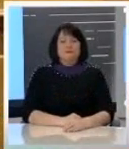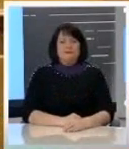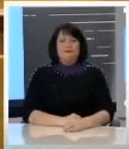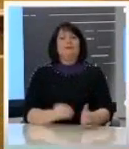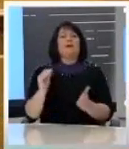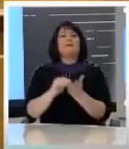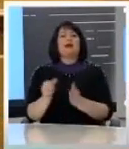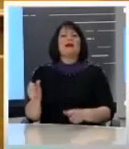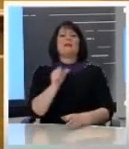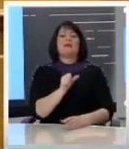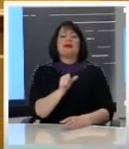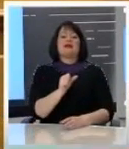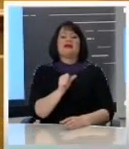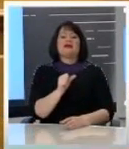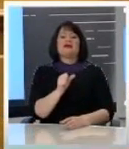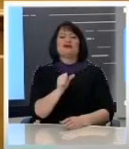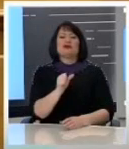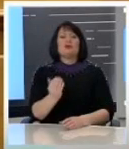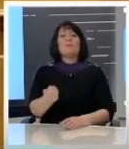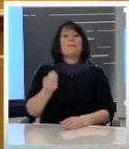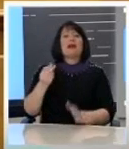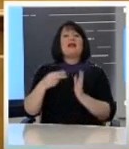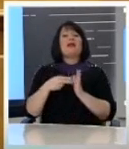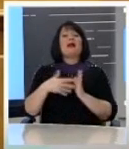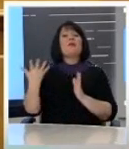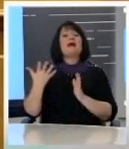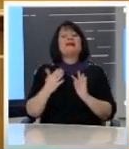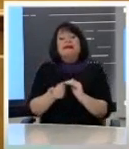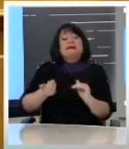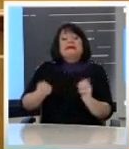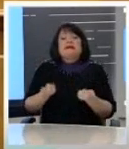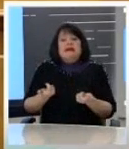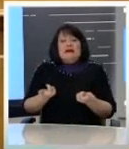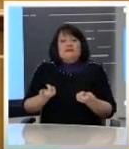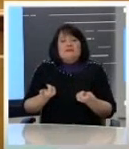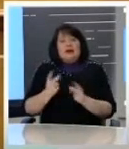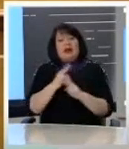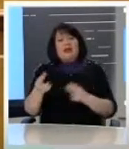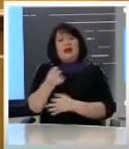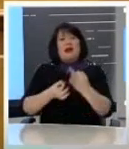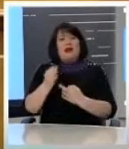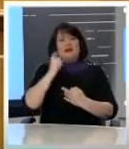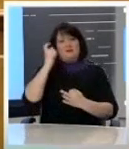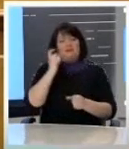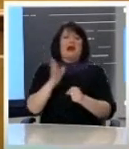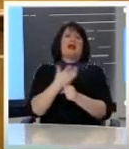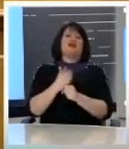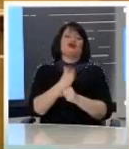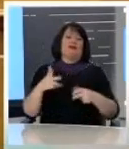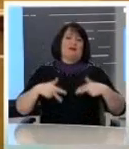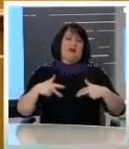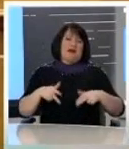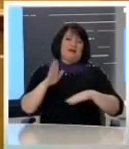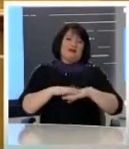Επιστρέφουμε σε διατυπώσεις για το πριν από το 2015, διατυπώνονται ευθέως σκέψεις για την καταστροφική